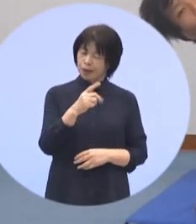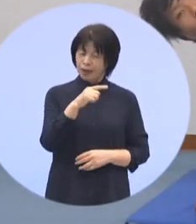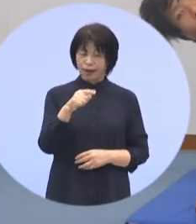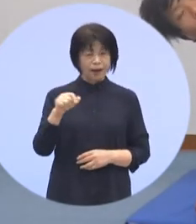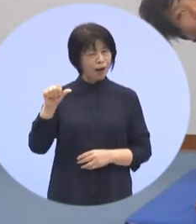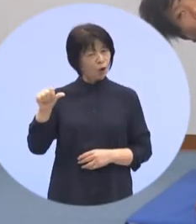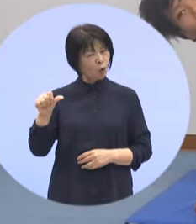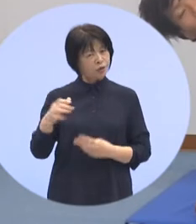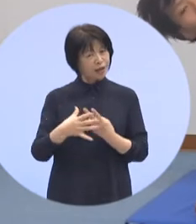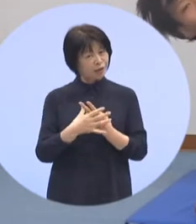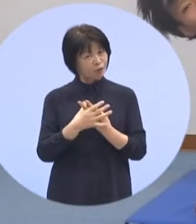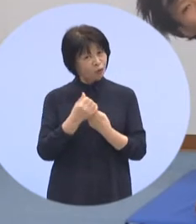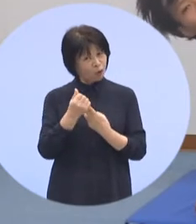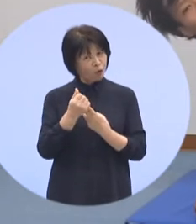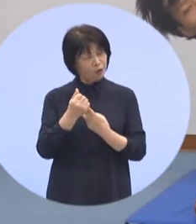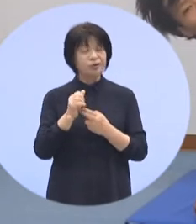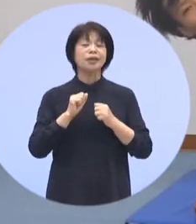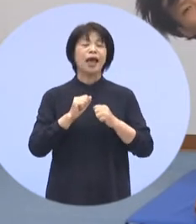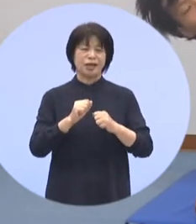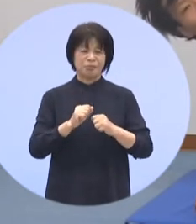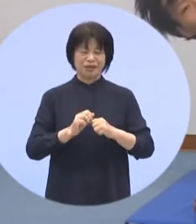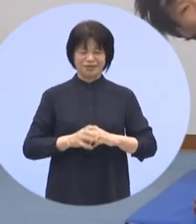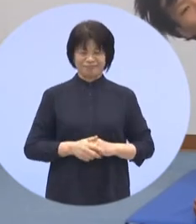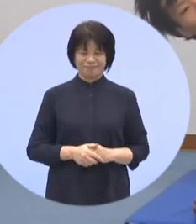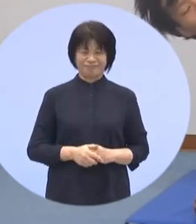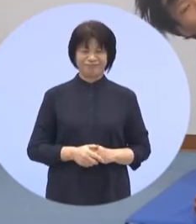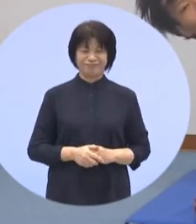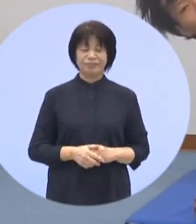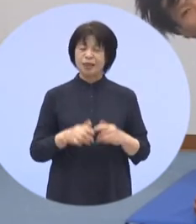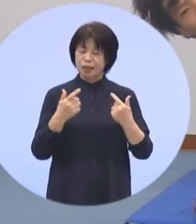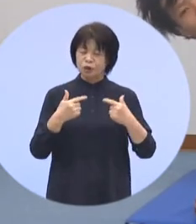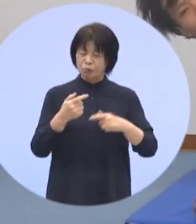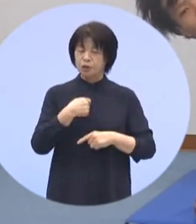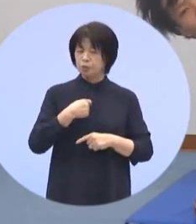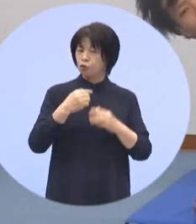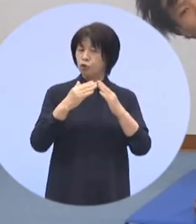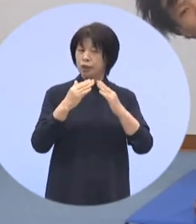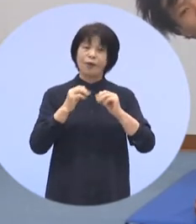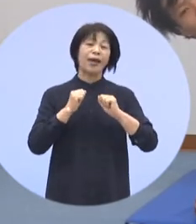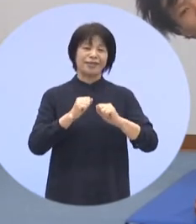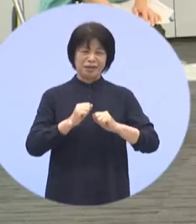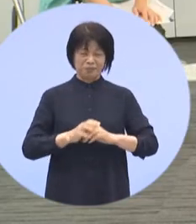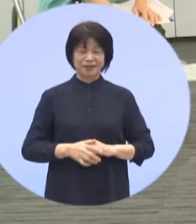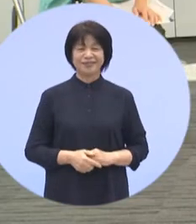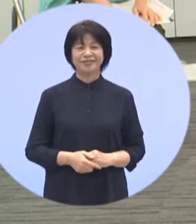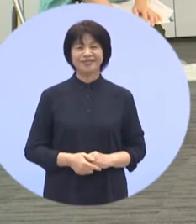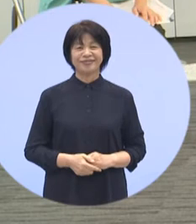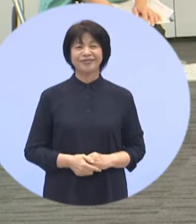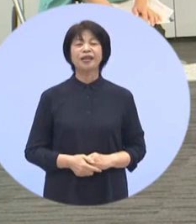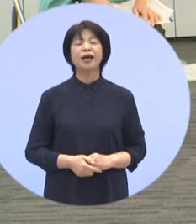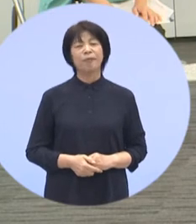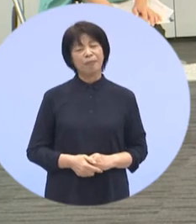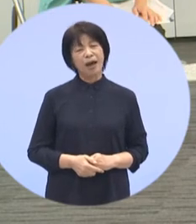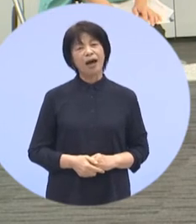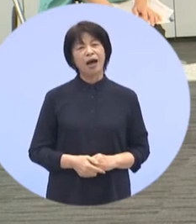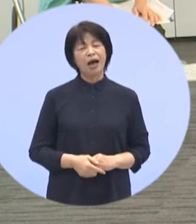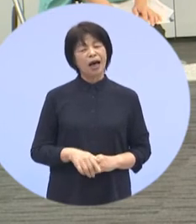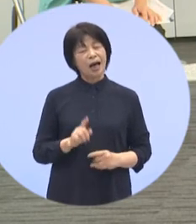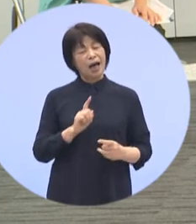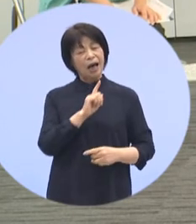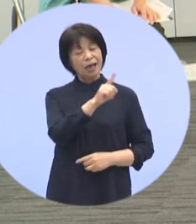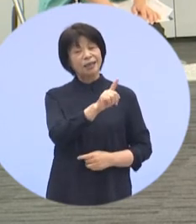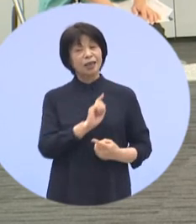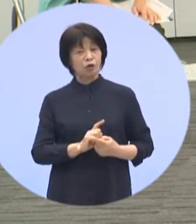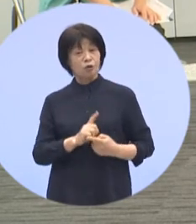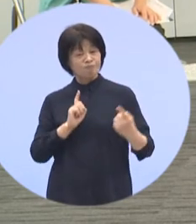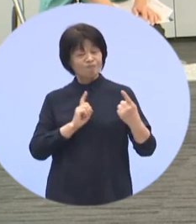らいを、自宅で、いつもやっています。まあ相手とのぶつ